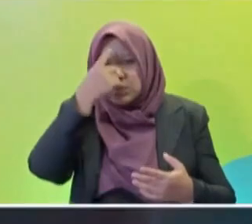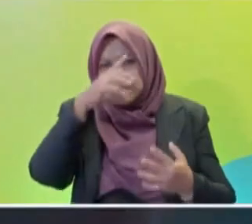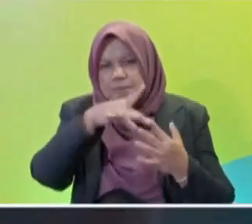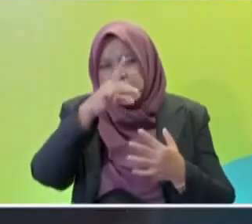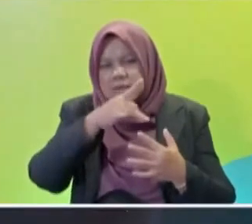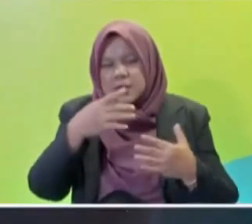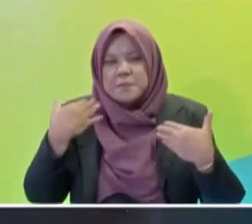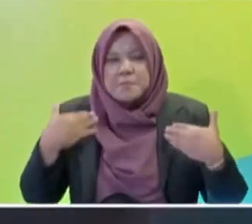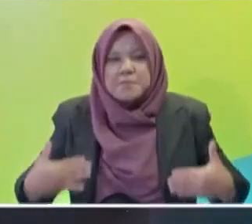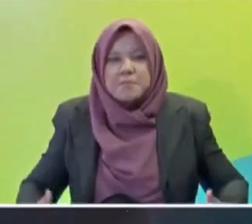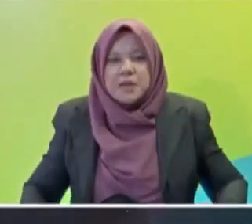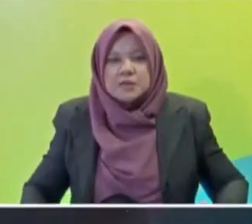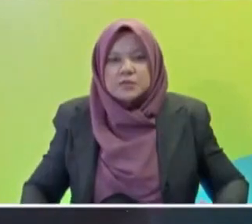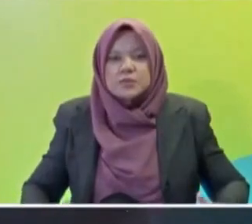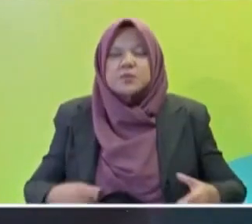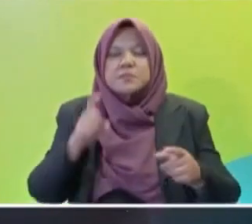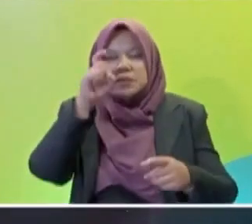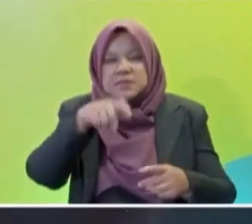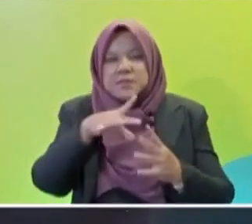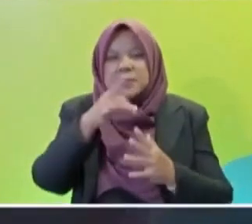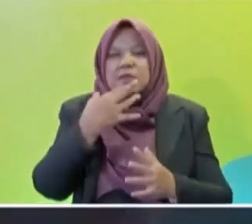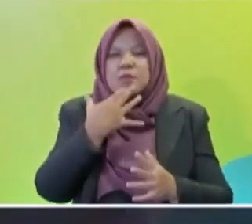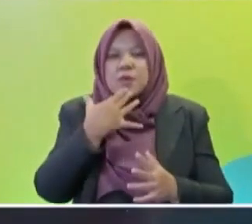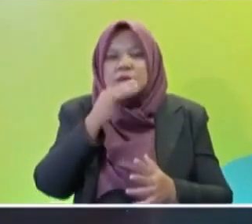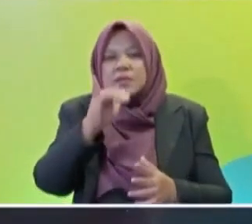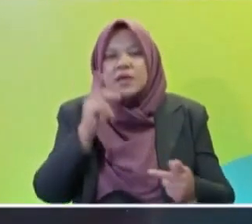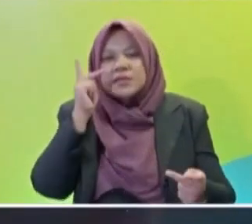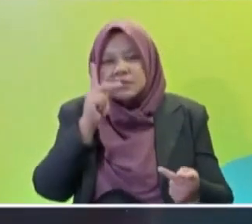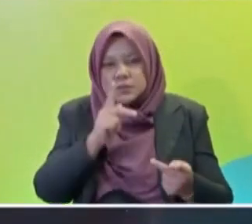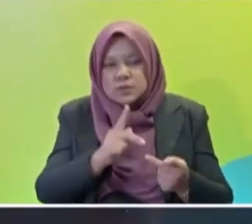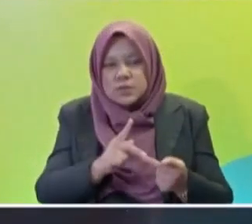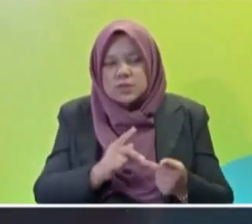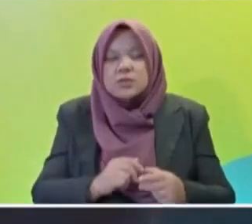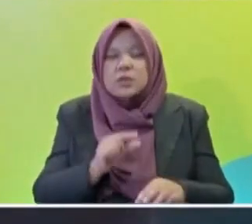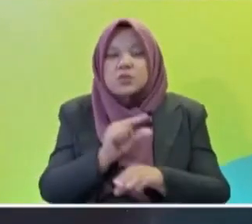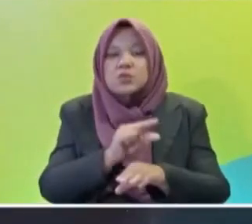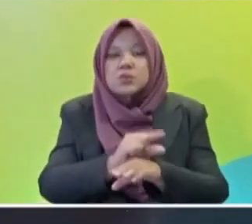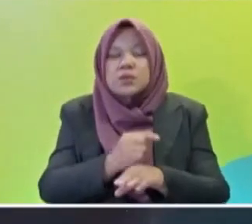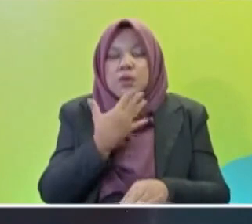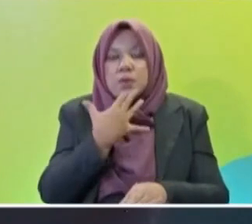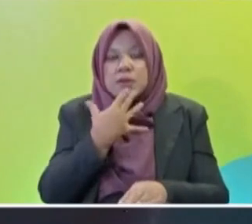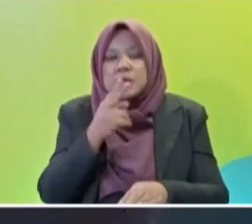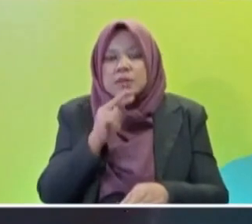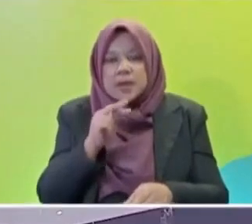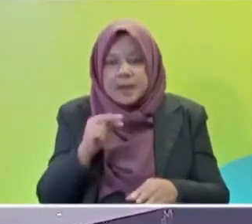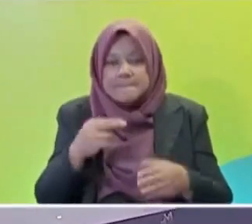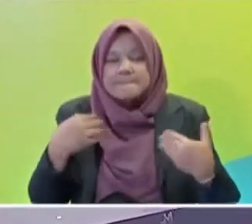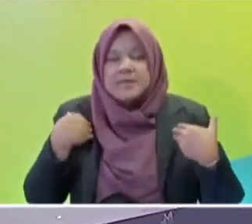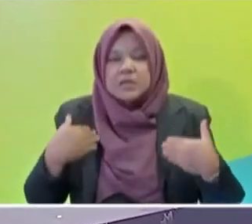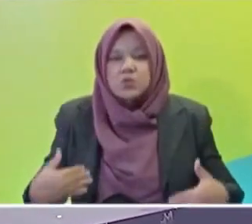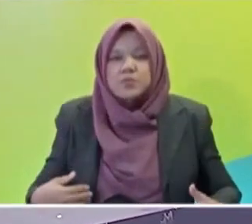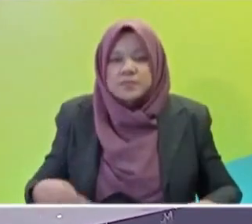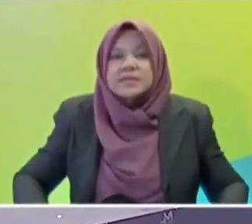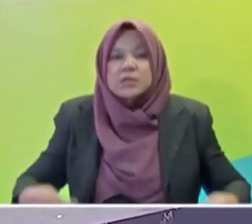memilih warna-warna yang sesuai untuk tema-tema yang tentu betul itulah penggunaannya dalam kehidupan kita Oke